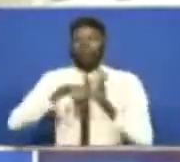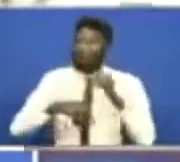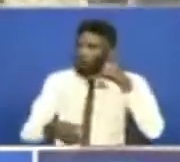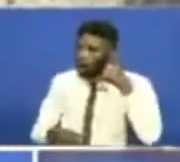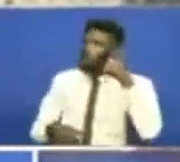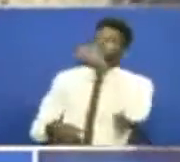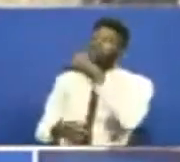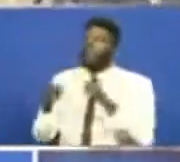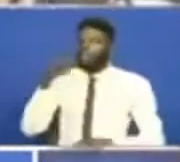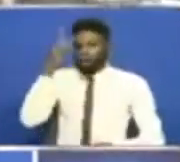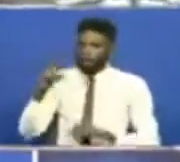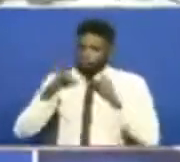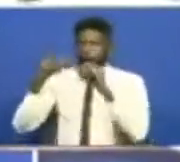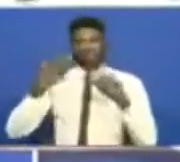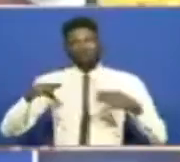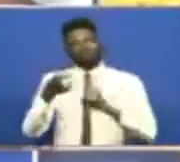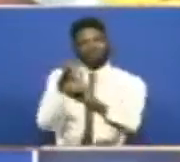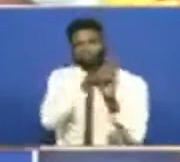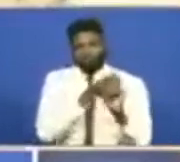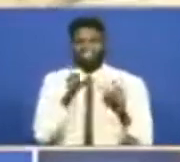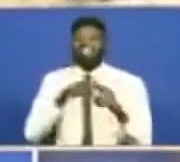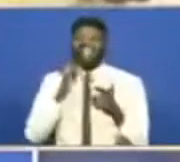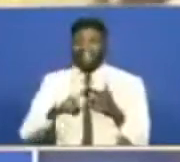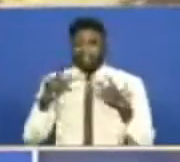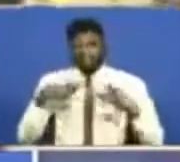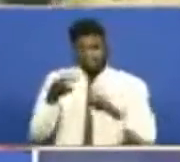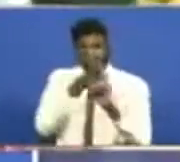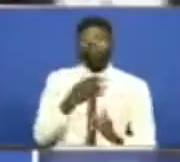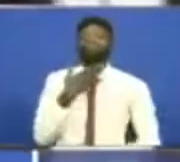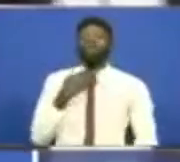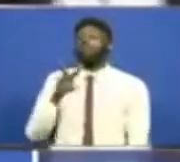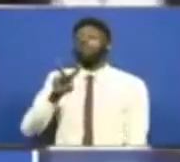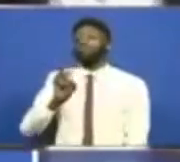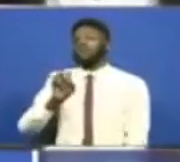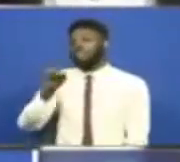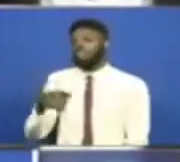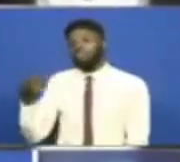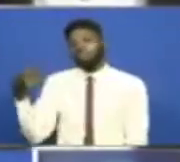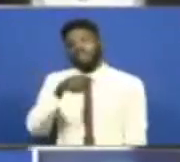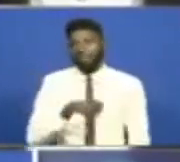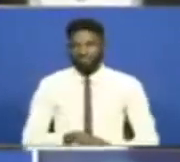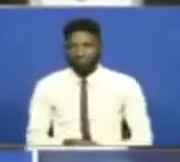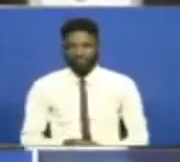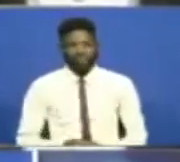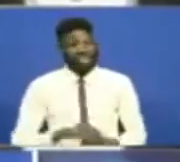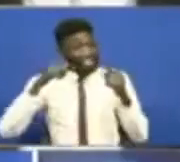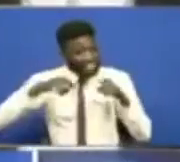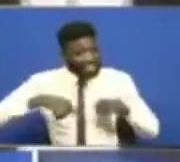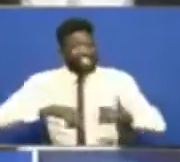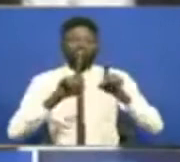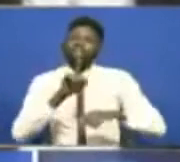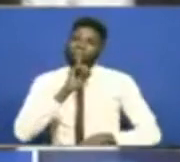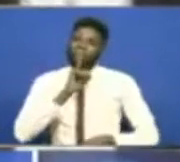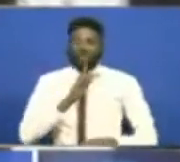ametekwa nyara na watekaji nyara wake wanataka ridhaa ya shilingi 20,000. Yeye anasema marafiki zake